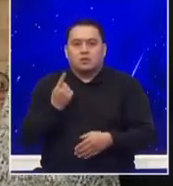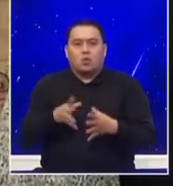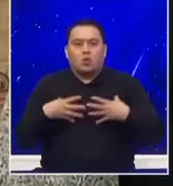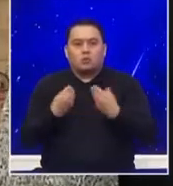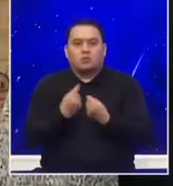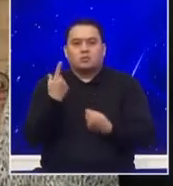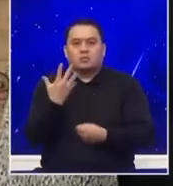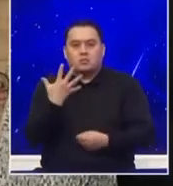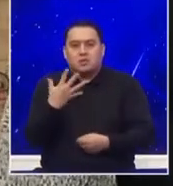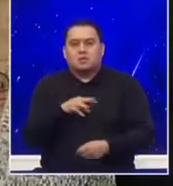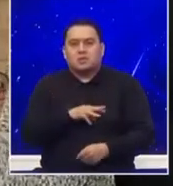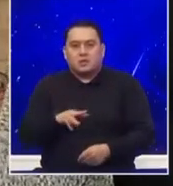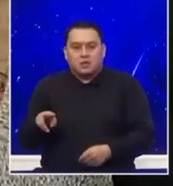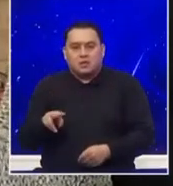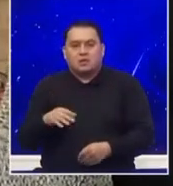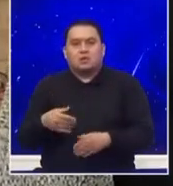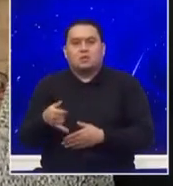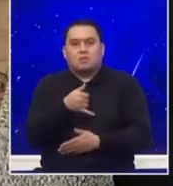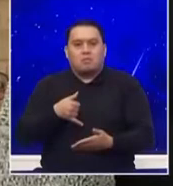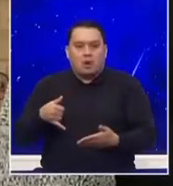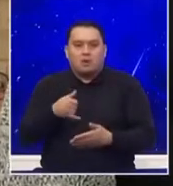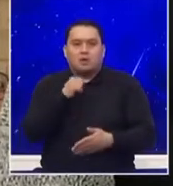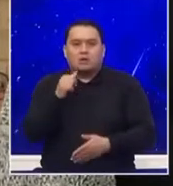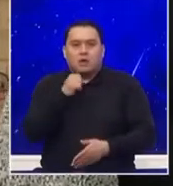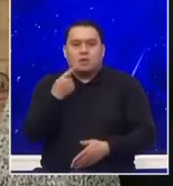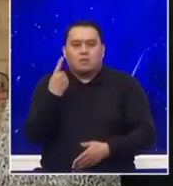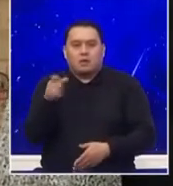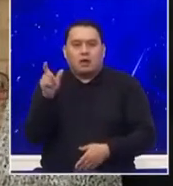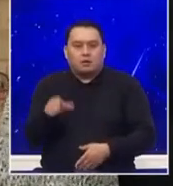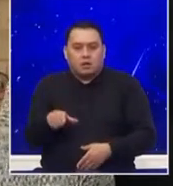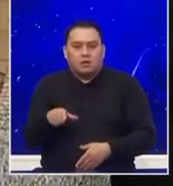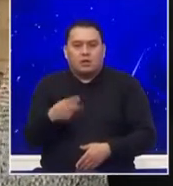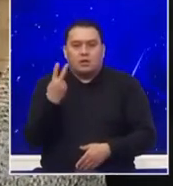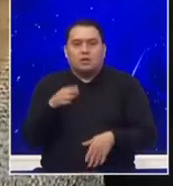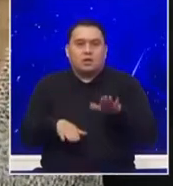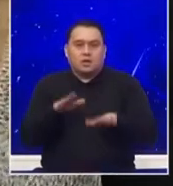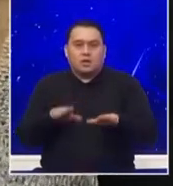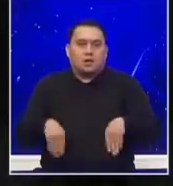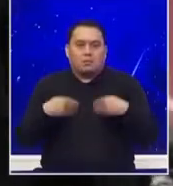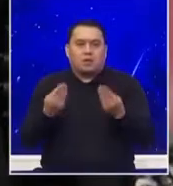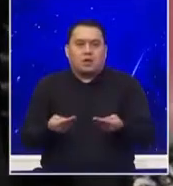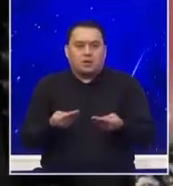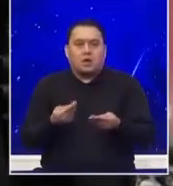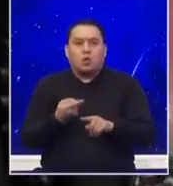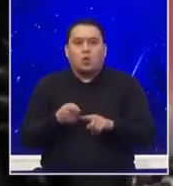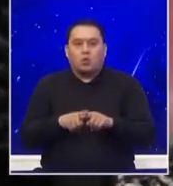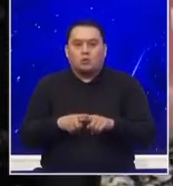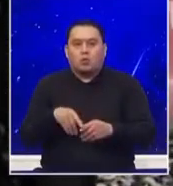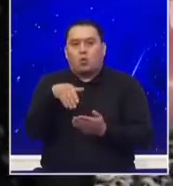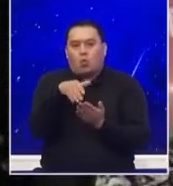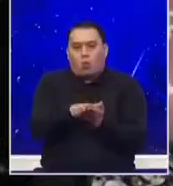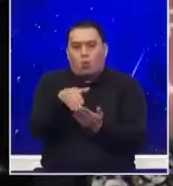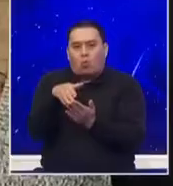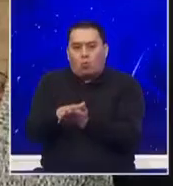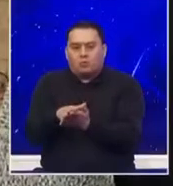жаңағы 5 литр май, қант жаңағы бір адамның қолына 2 килограммнан беріледі. Бұл жаңағы оптым сатып